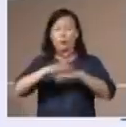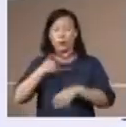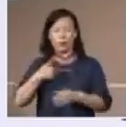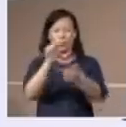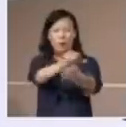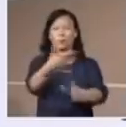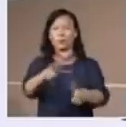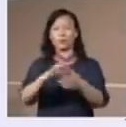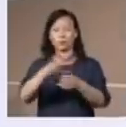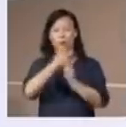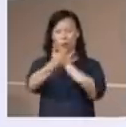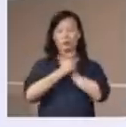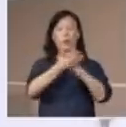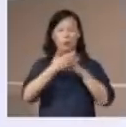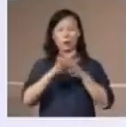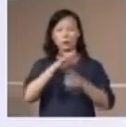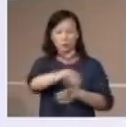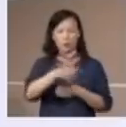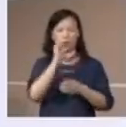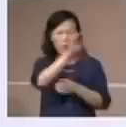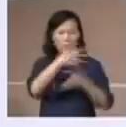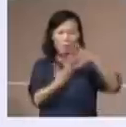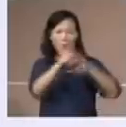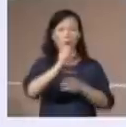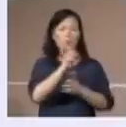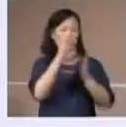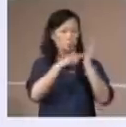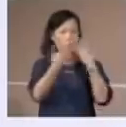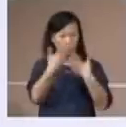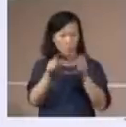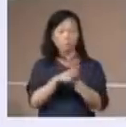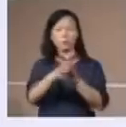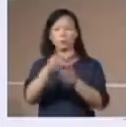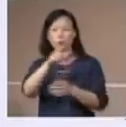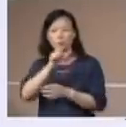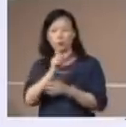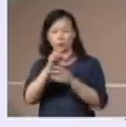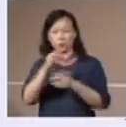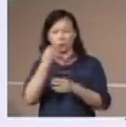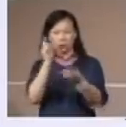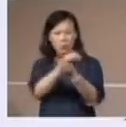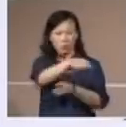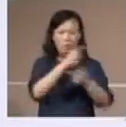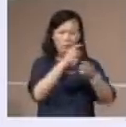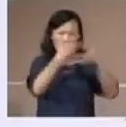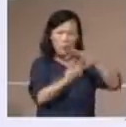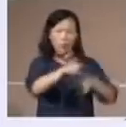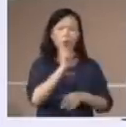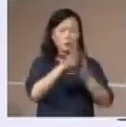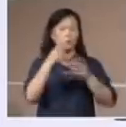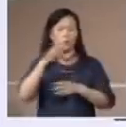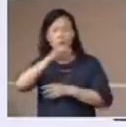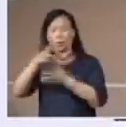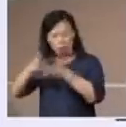靠你哦，你嘛爱靠我呢。啊，这点甲美国人讲个清楚啊，安尼时啊，我想就美国个利益来讲，台